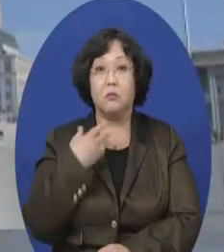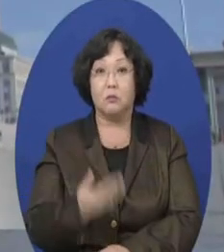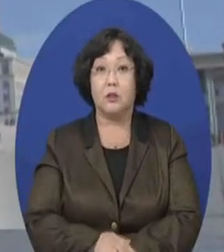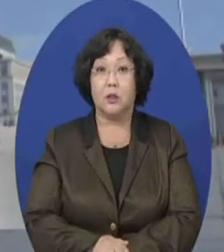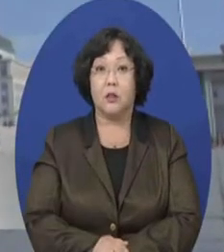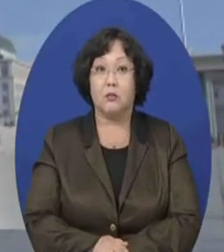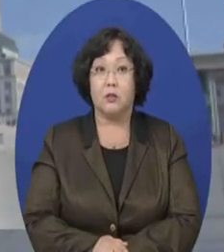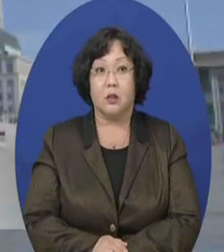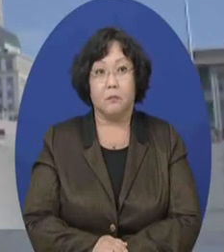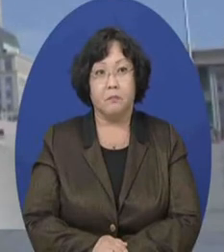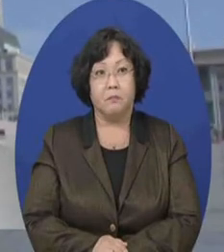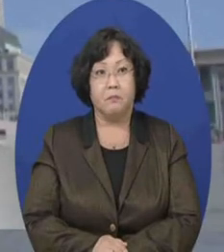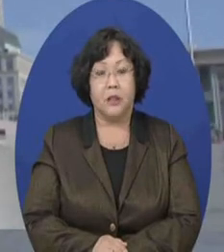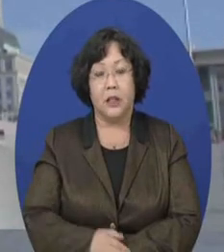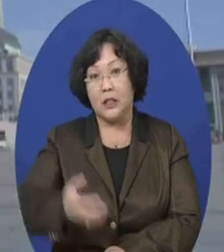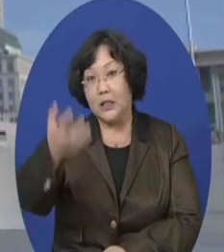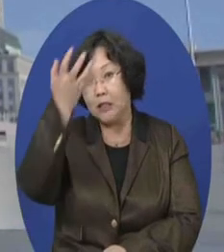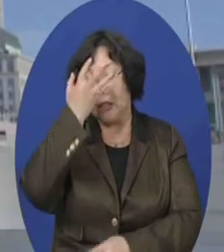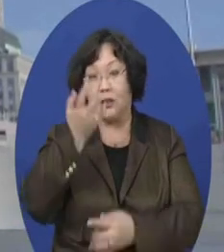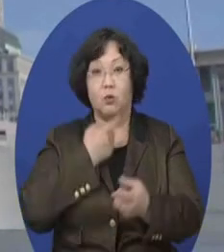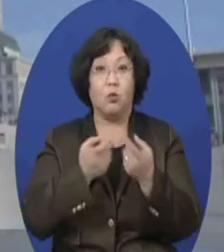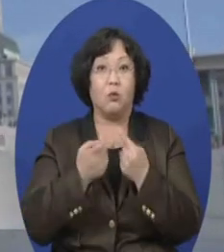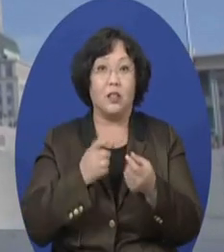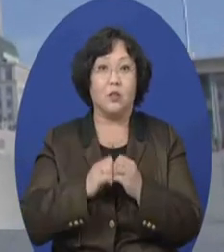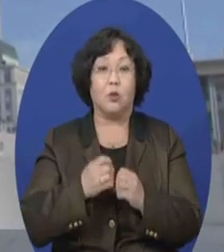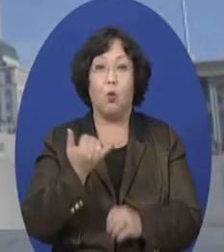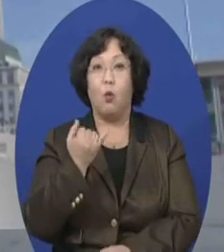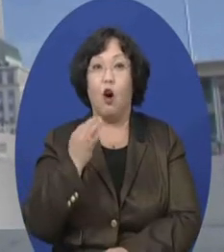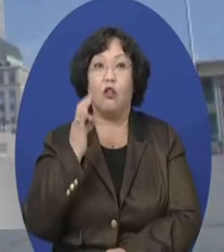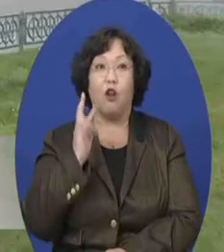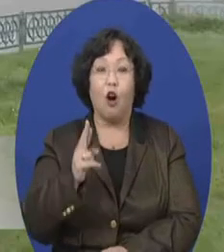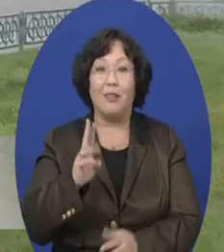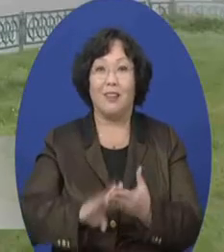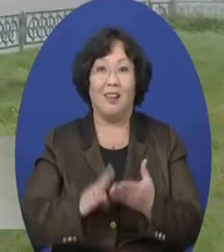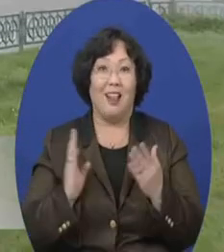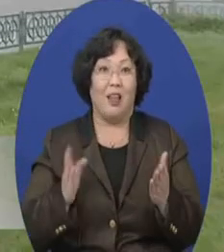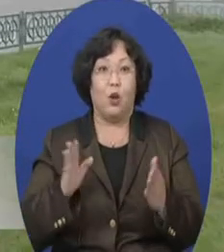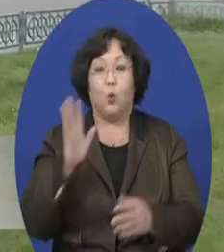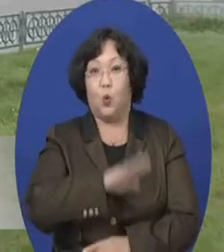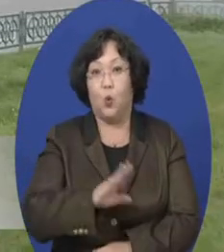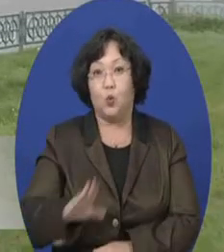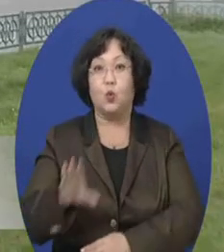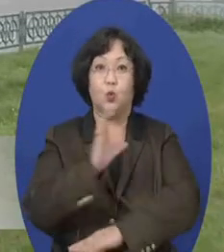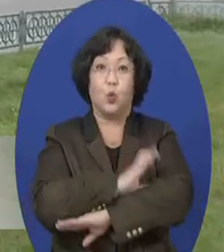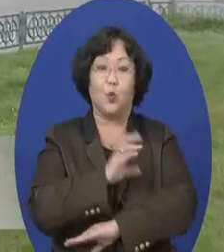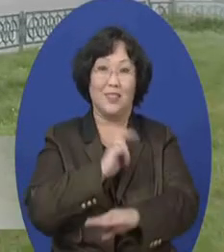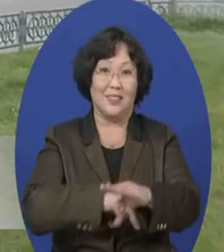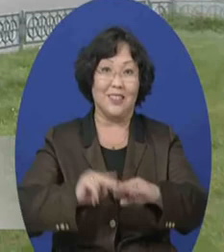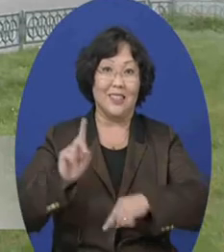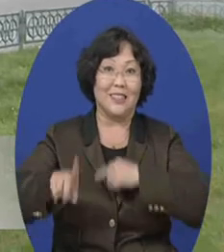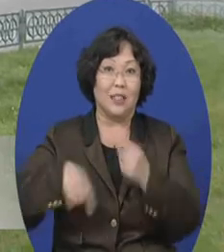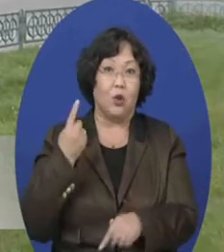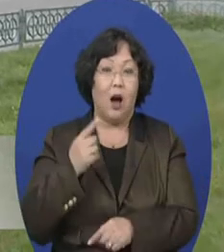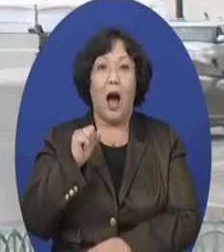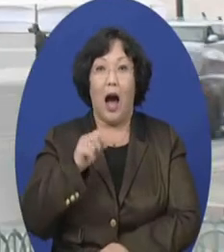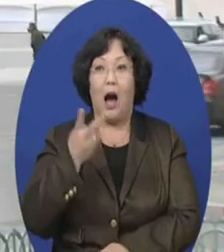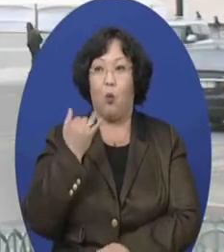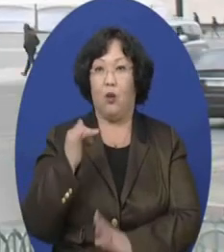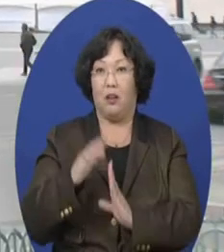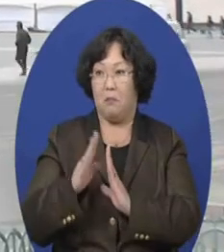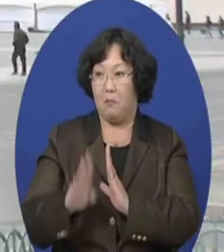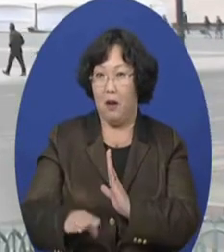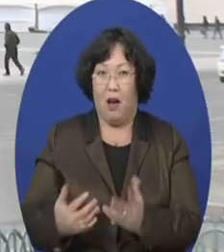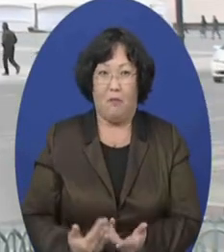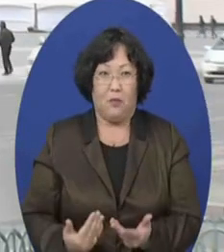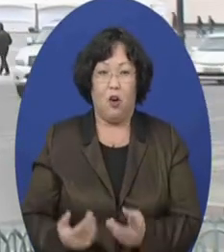байна. Засгийн газрын хуралдаанд хийсэн улсын онцгой комиссийн танилцуулгад хүүхдүүд сургууль цэцэрлэгээсээ илүүтэйгээр ахын хүрээнд